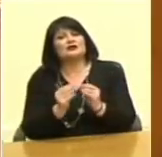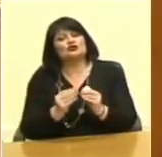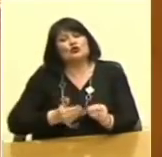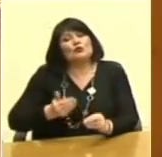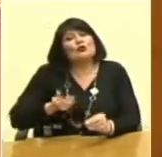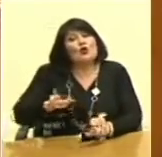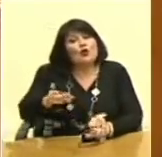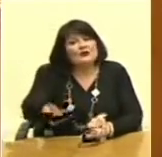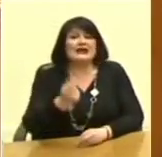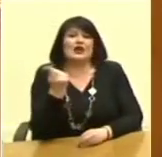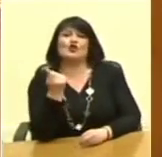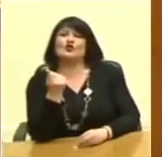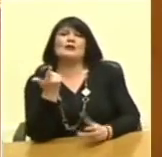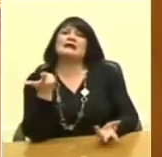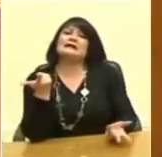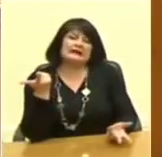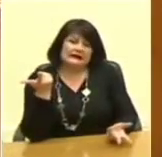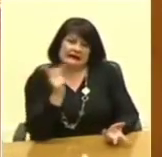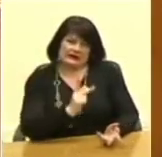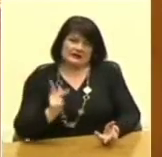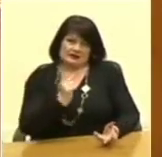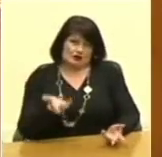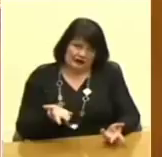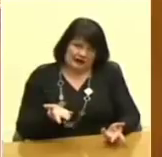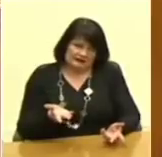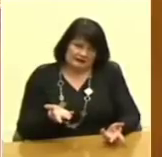της οικονομίας και της κοινωνίας.